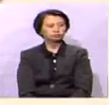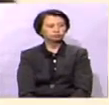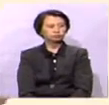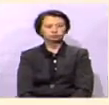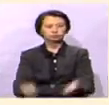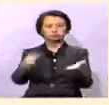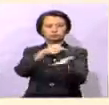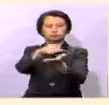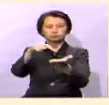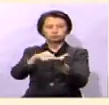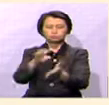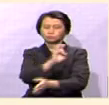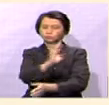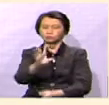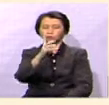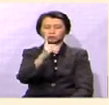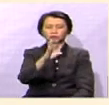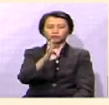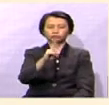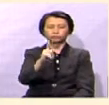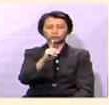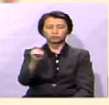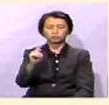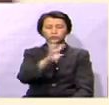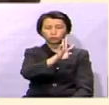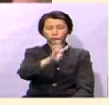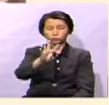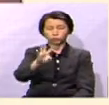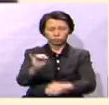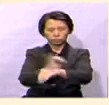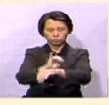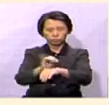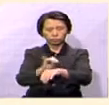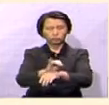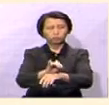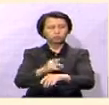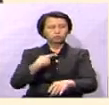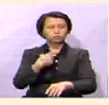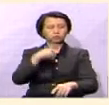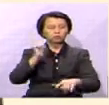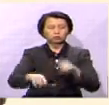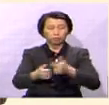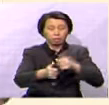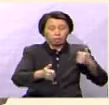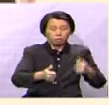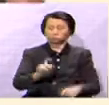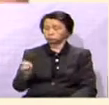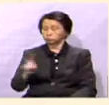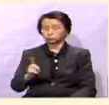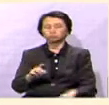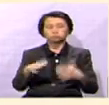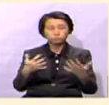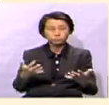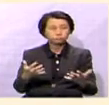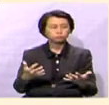Ini adalah merupakan the fourth industrial revolution yang kita tidak boleh tahan untuk berlaku. Sebagaimana